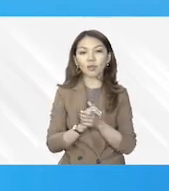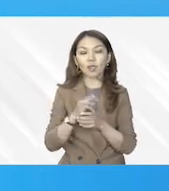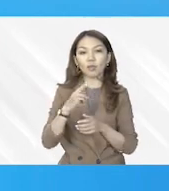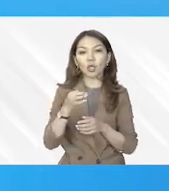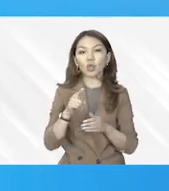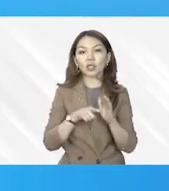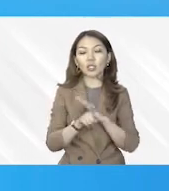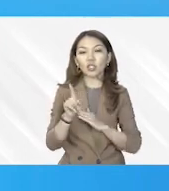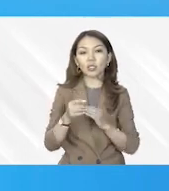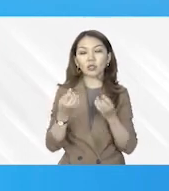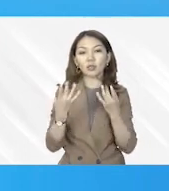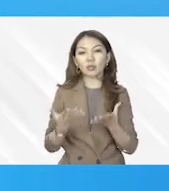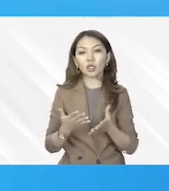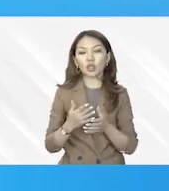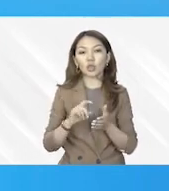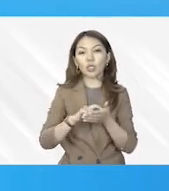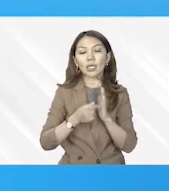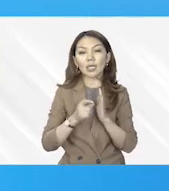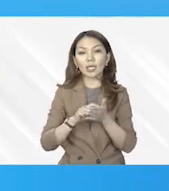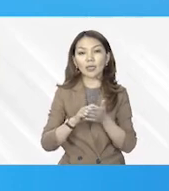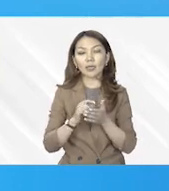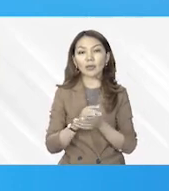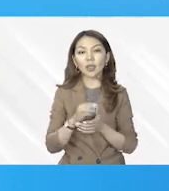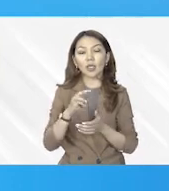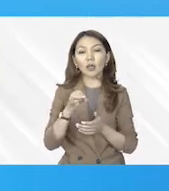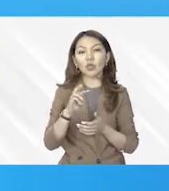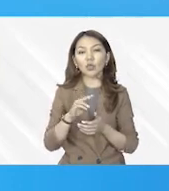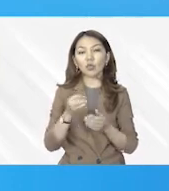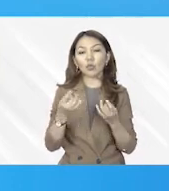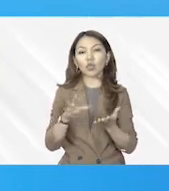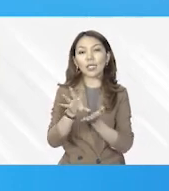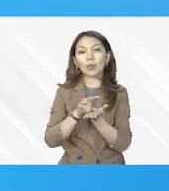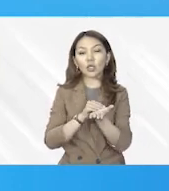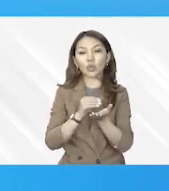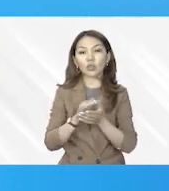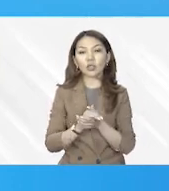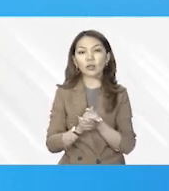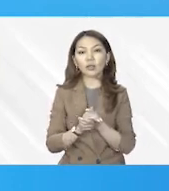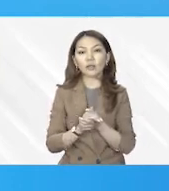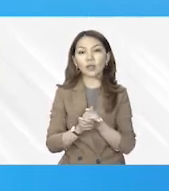Мейоз начинается с обычной клетки, и хромосомы просто копируются, как при митозе.